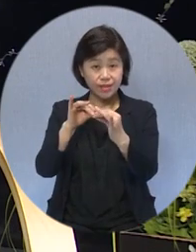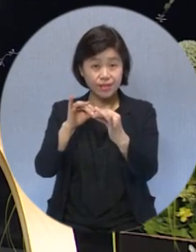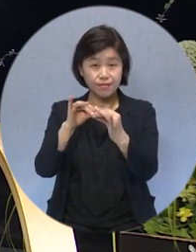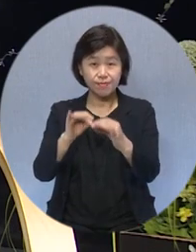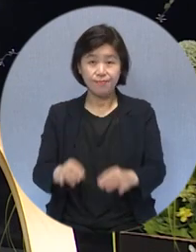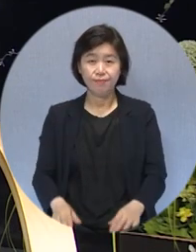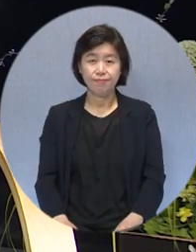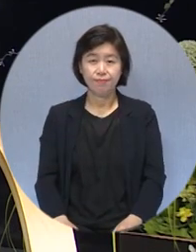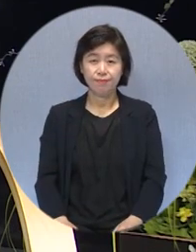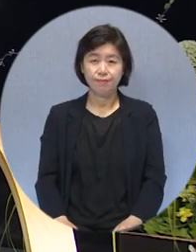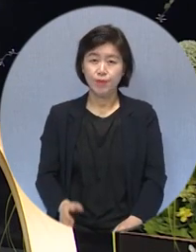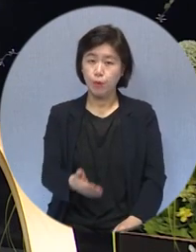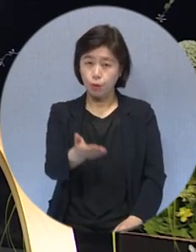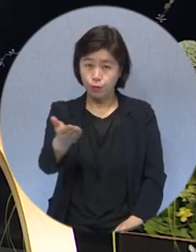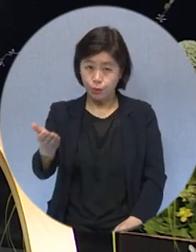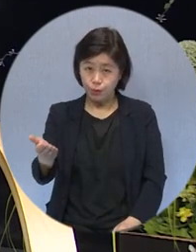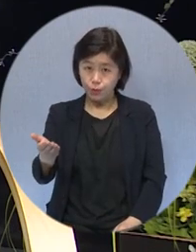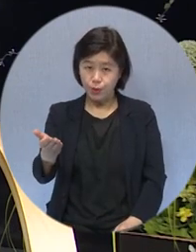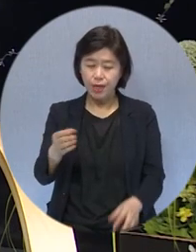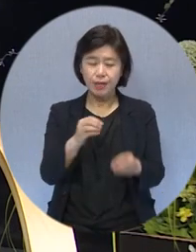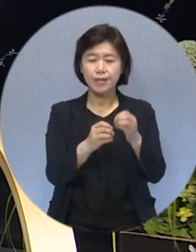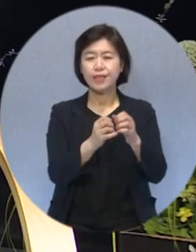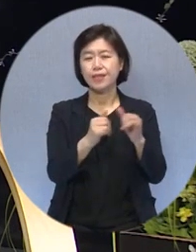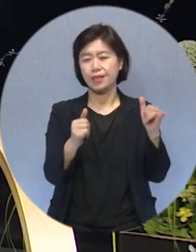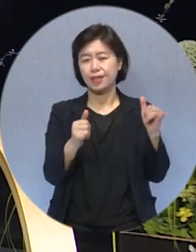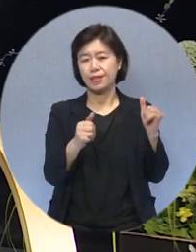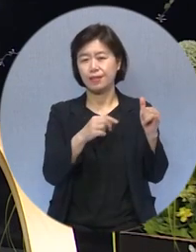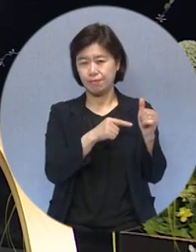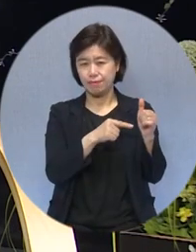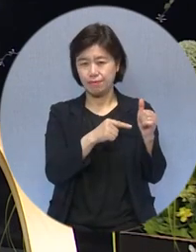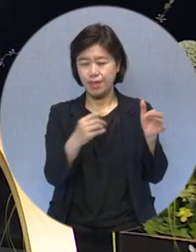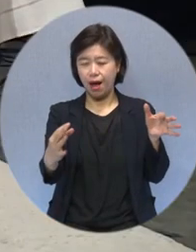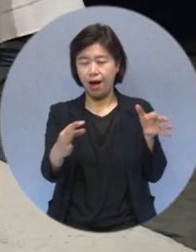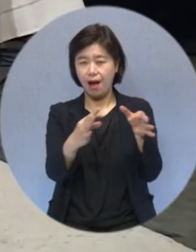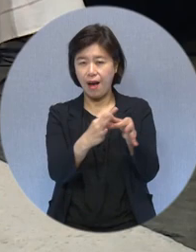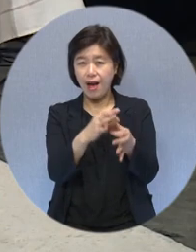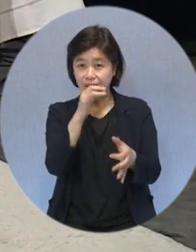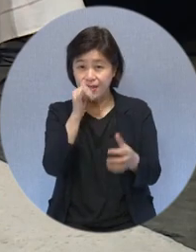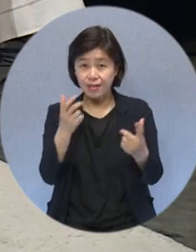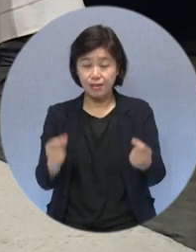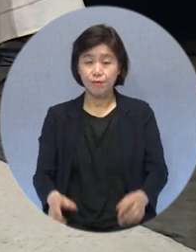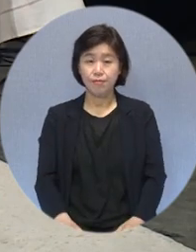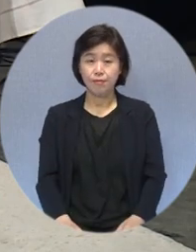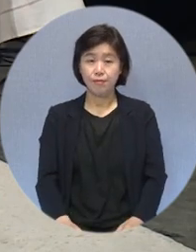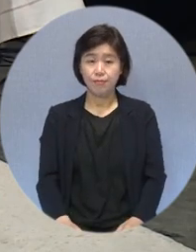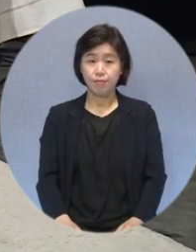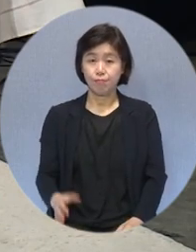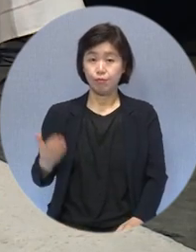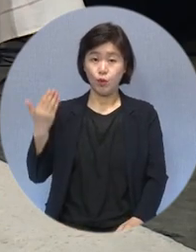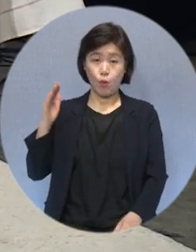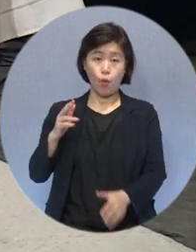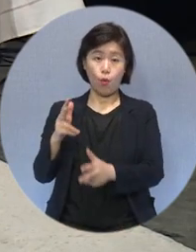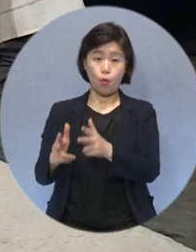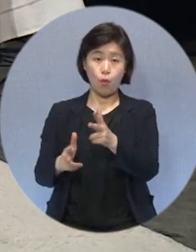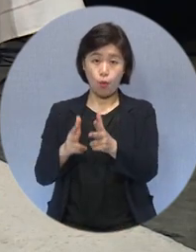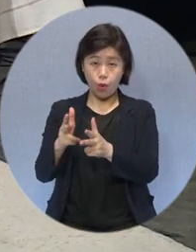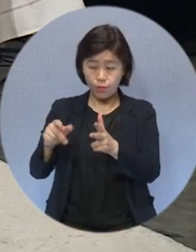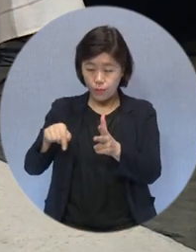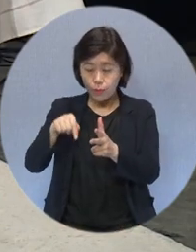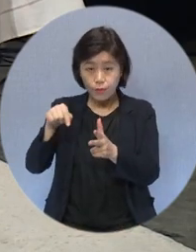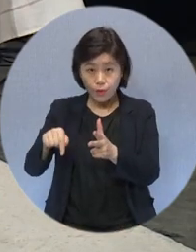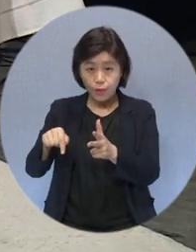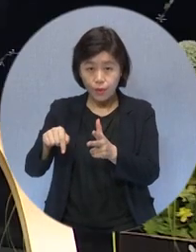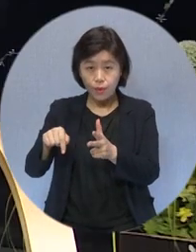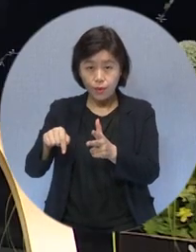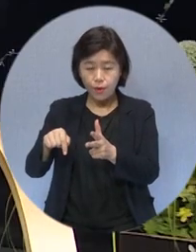독자들께서도 시인과 인연이 닿았다는 증거입니다. 현대라는 공장에서 공원으로 사는